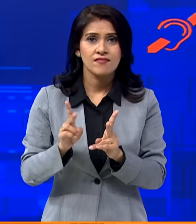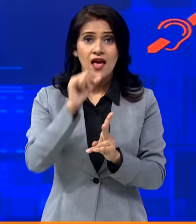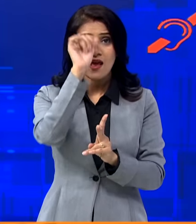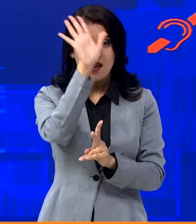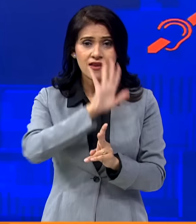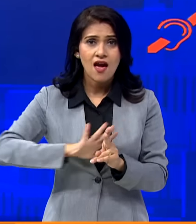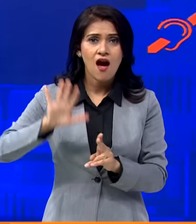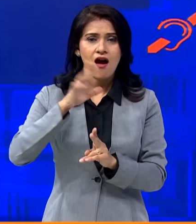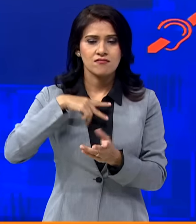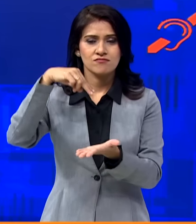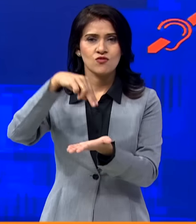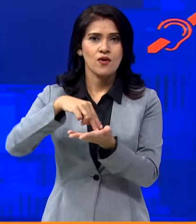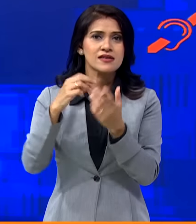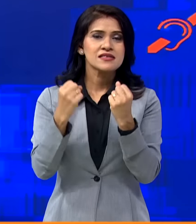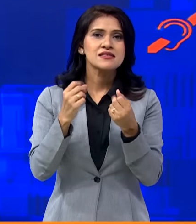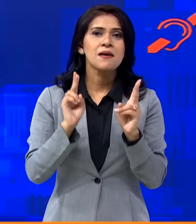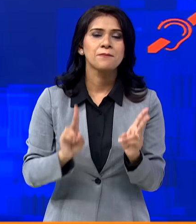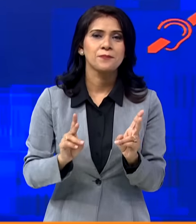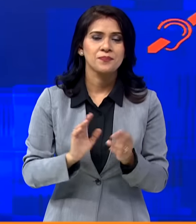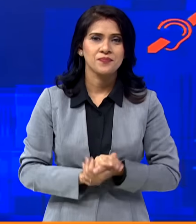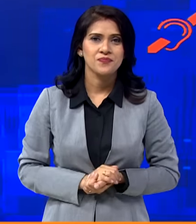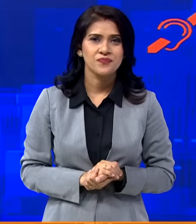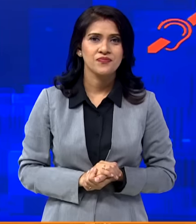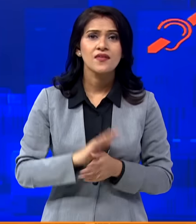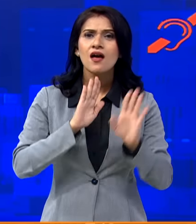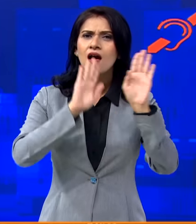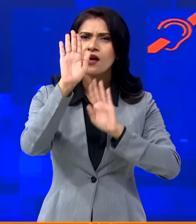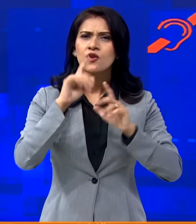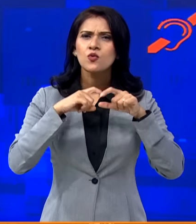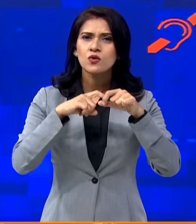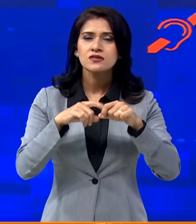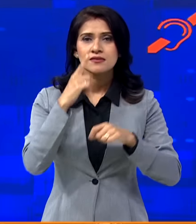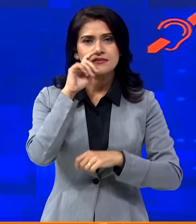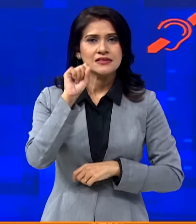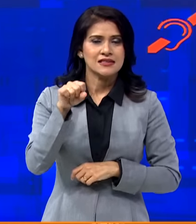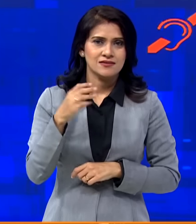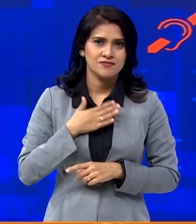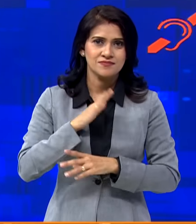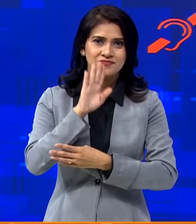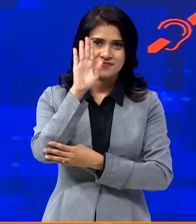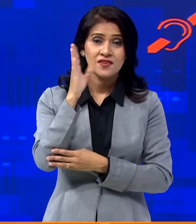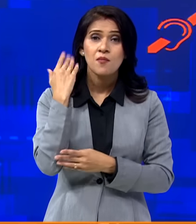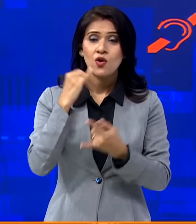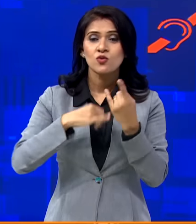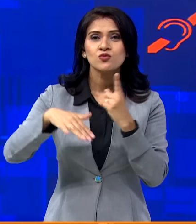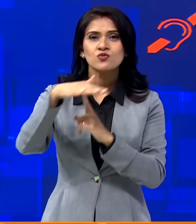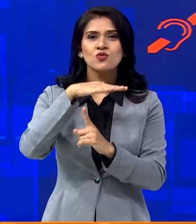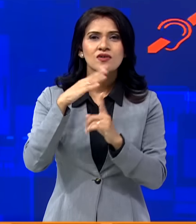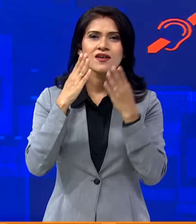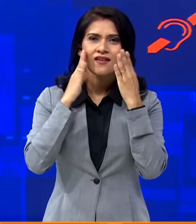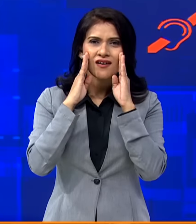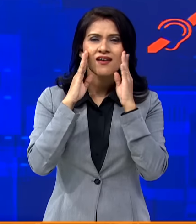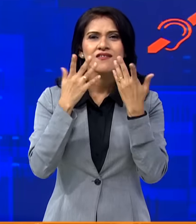चाहिए जन सते मेरा आपसे एक सवाल था कि आपका एक सोशल मीडिया पर गाना मैंने सुना